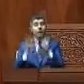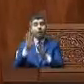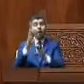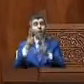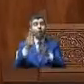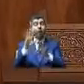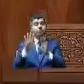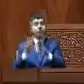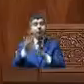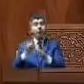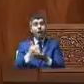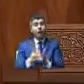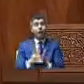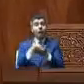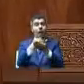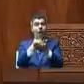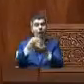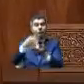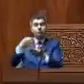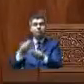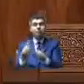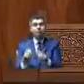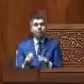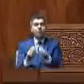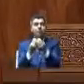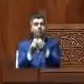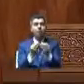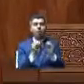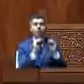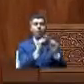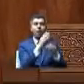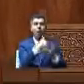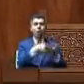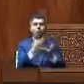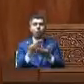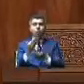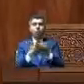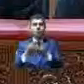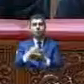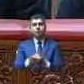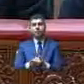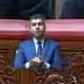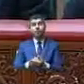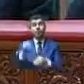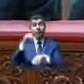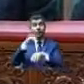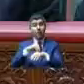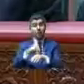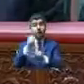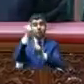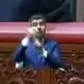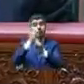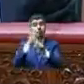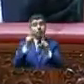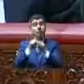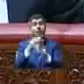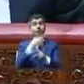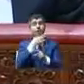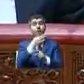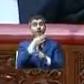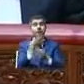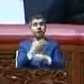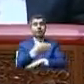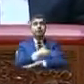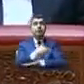مالي ومساعدة تقنية لإنشاء وتعزيز هذه الاتحادات. كما تم بذل الجهود لتبسيط إجراءات التأشير